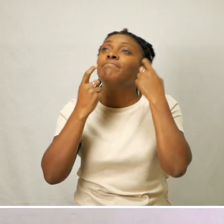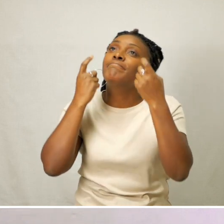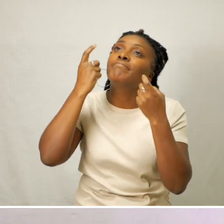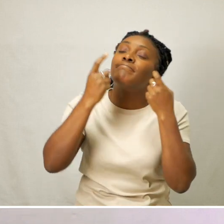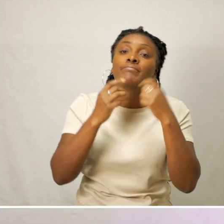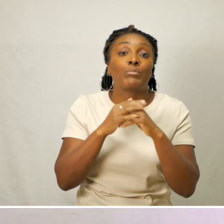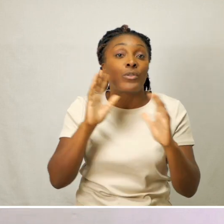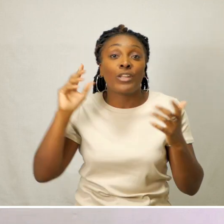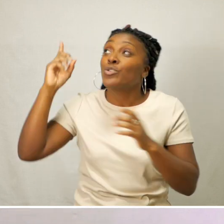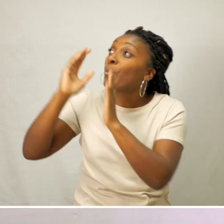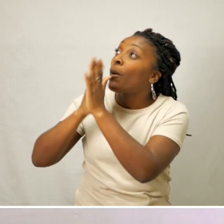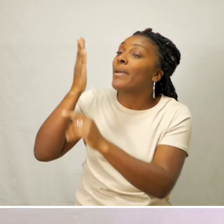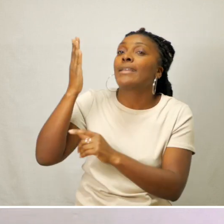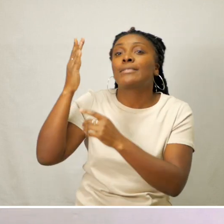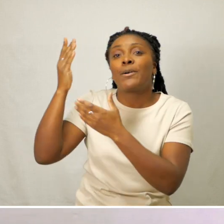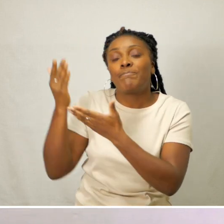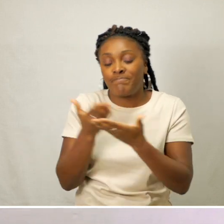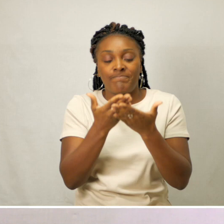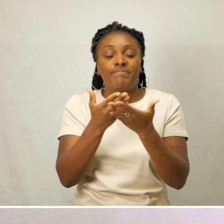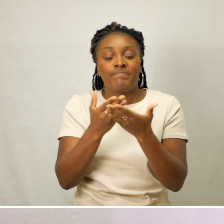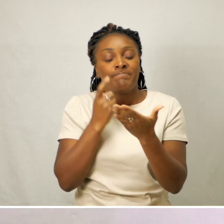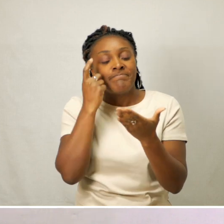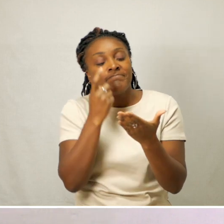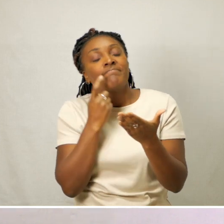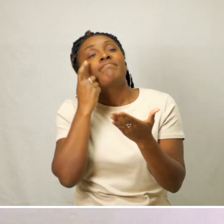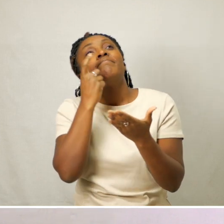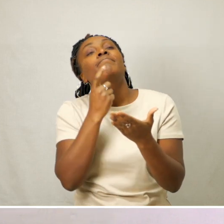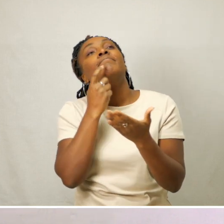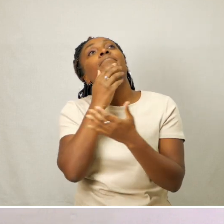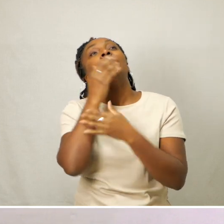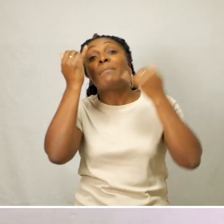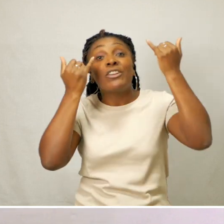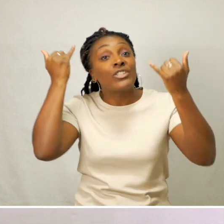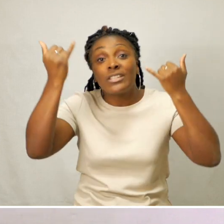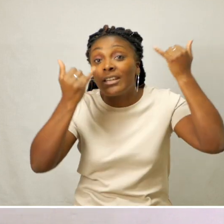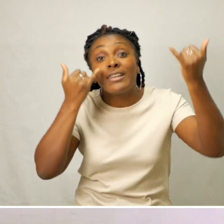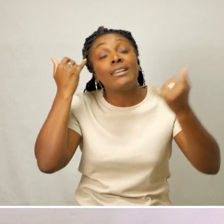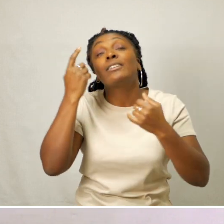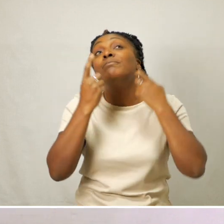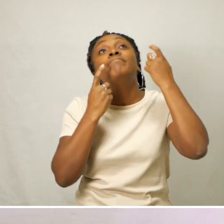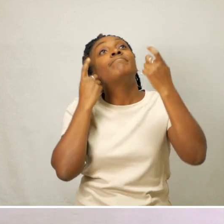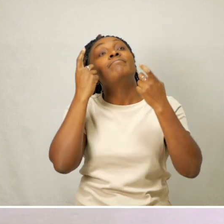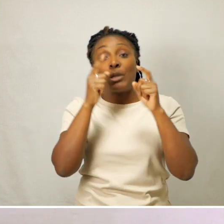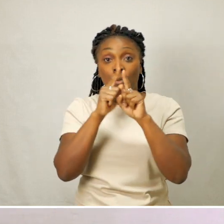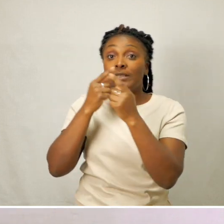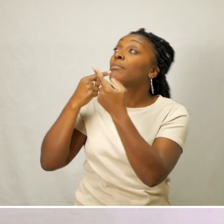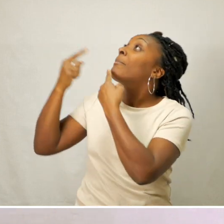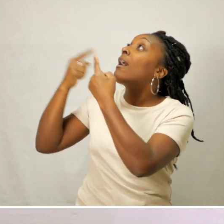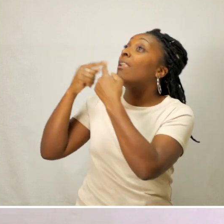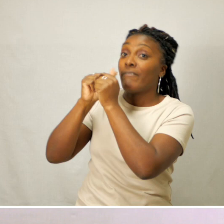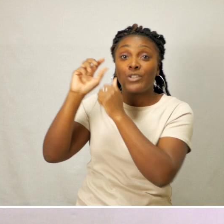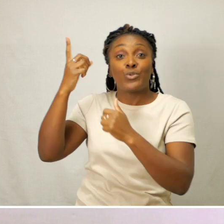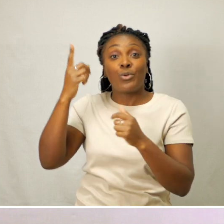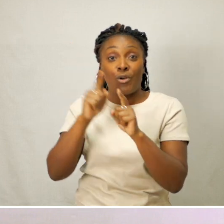peut-être les promesses qu'il a reçues, et s'attendre et peut-être imaginer des choses, mais en même temps, c'était s'adresser à Dieu dans cette